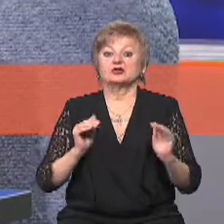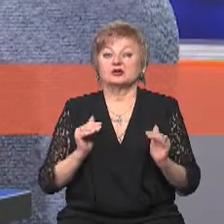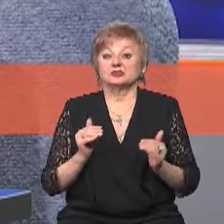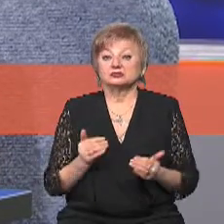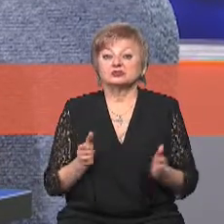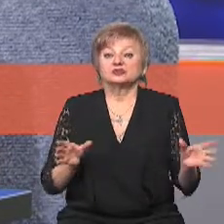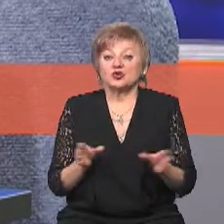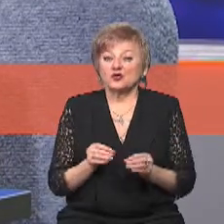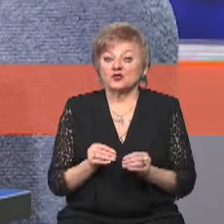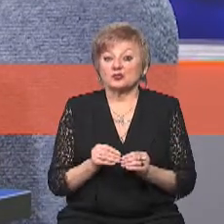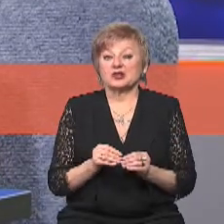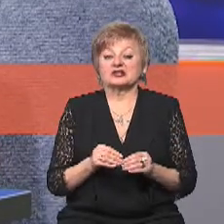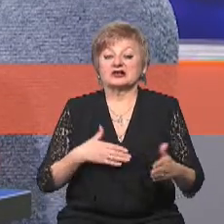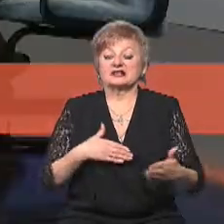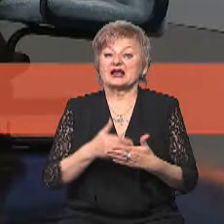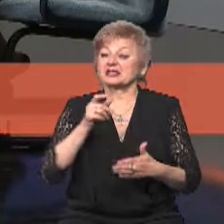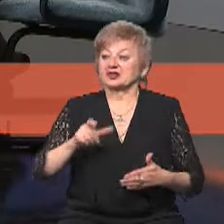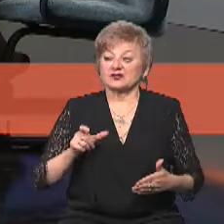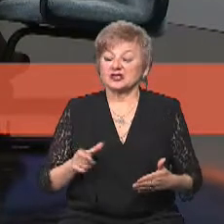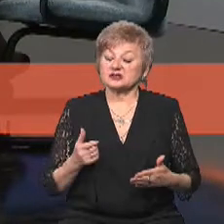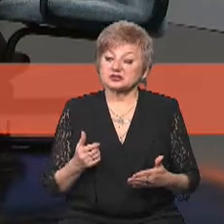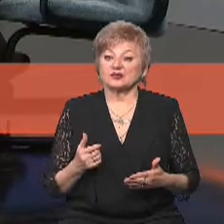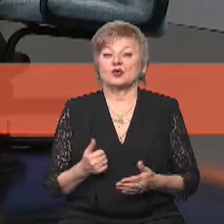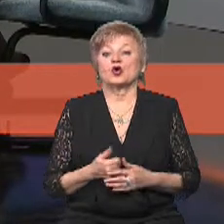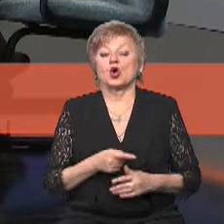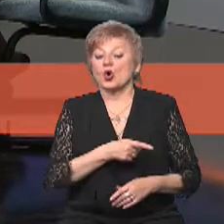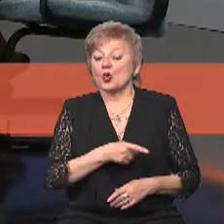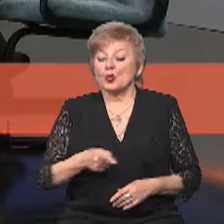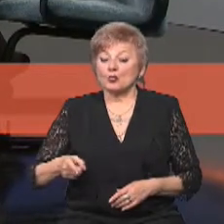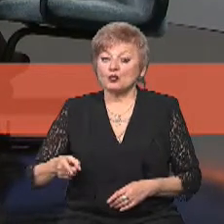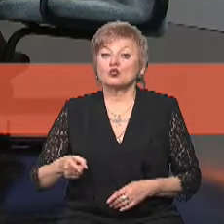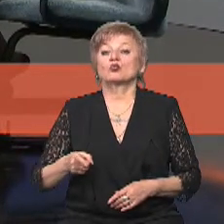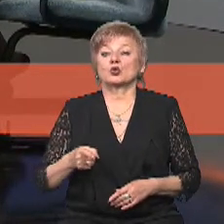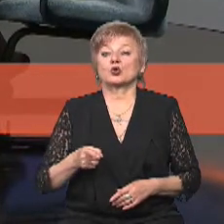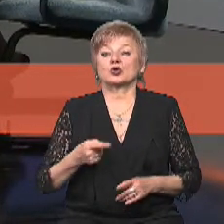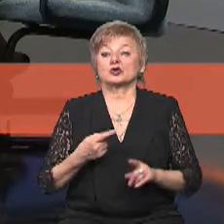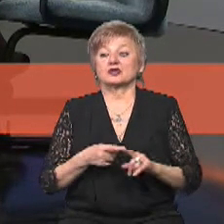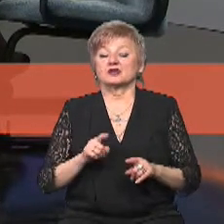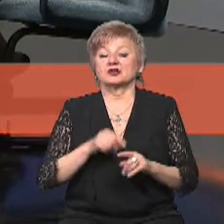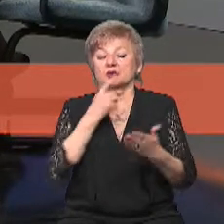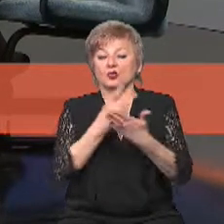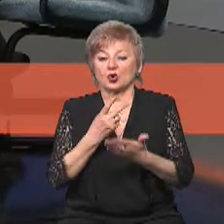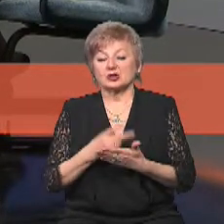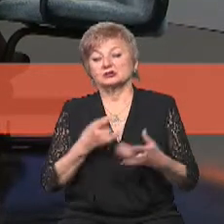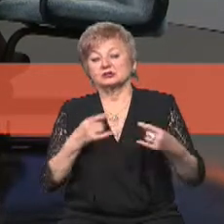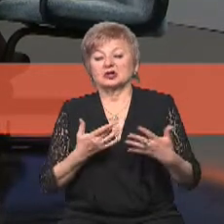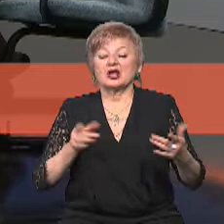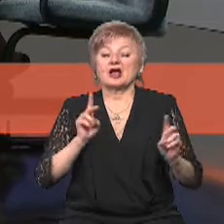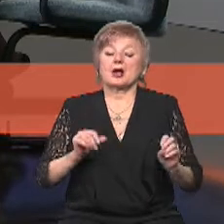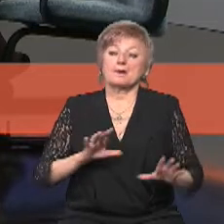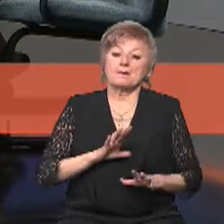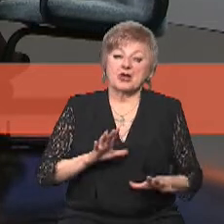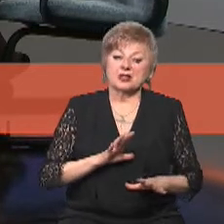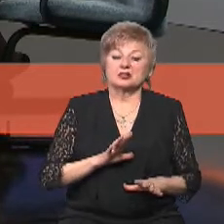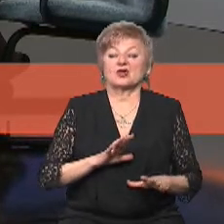наркоторгівлі разом з активістами. І от, власне, протягом цих 2 років Суспільне висвітлювала події, акції, які відбувалися. І